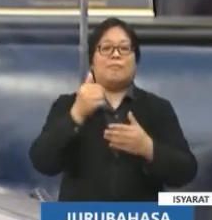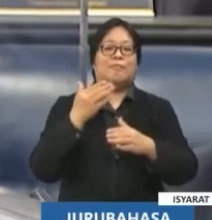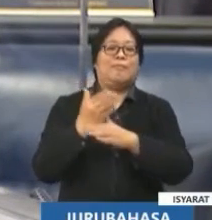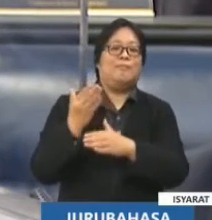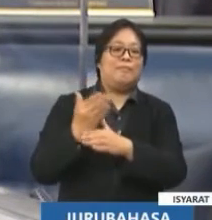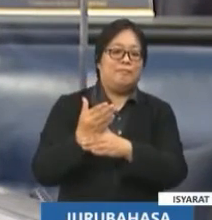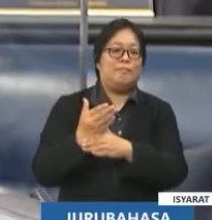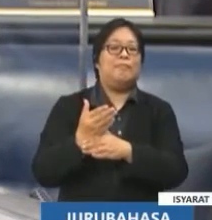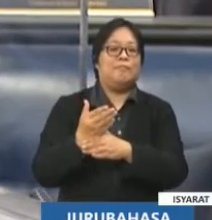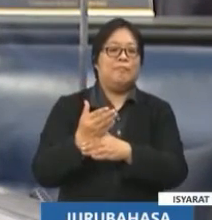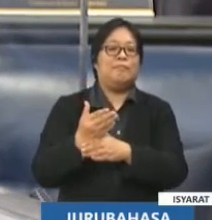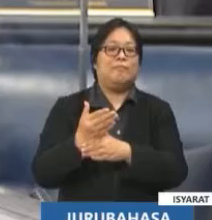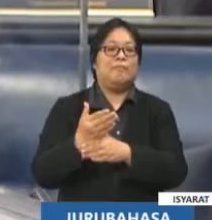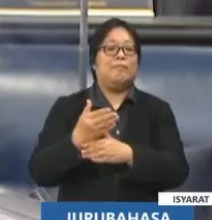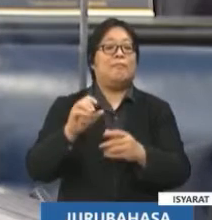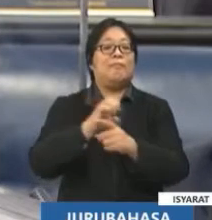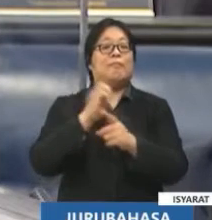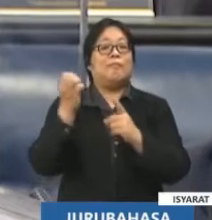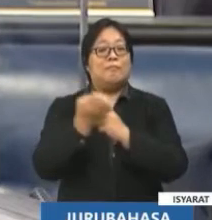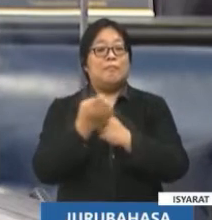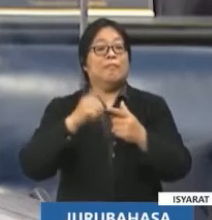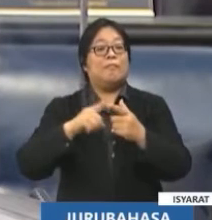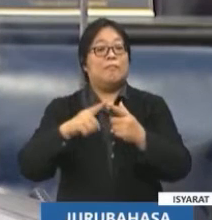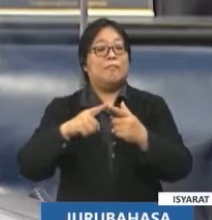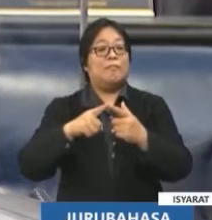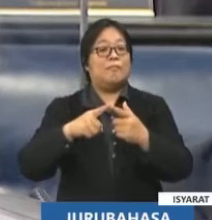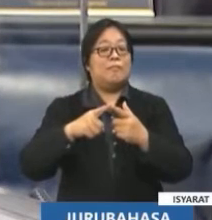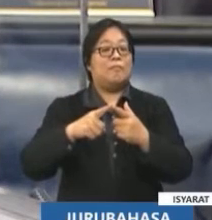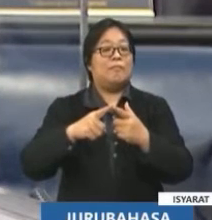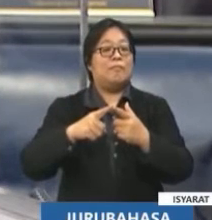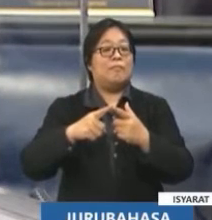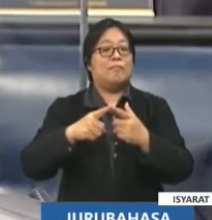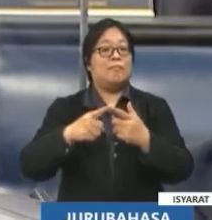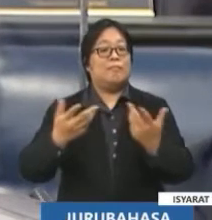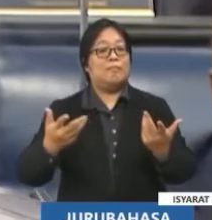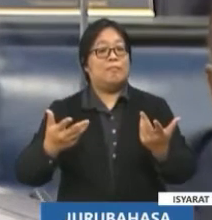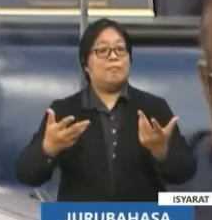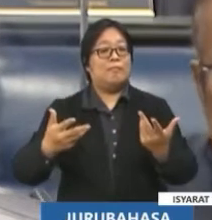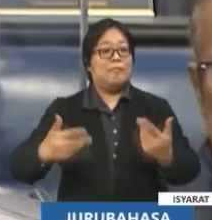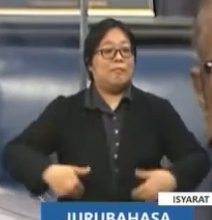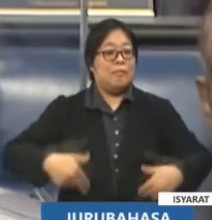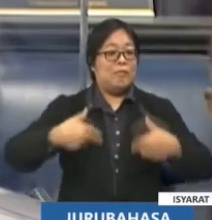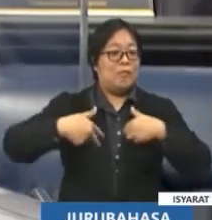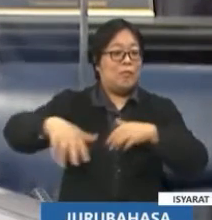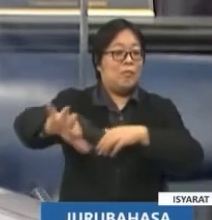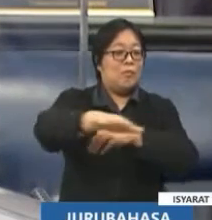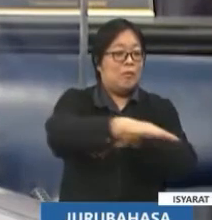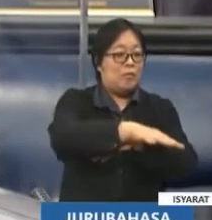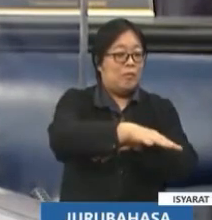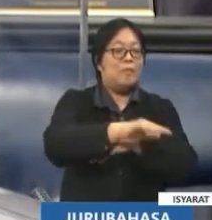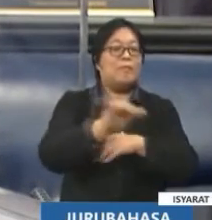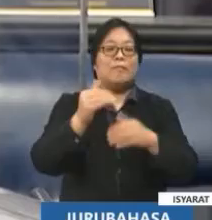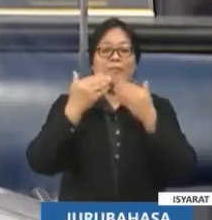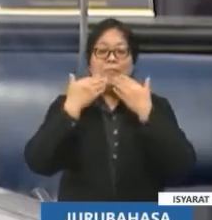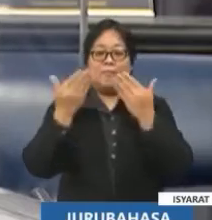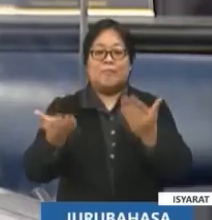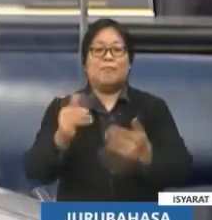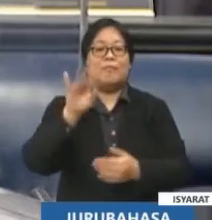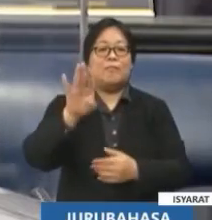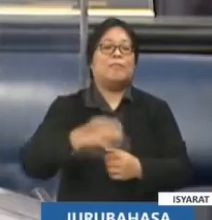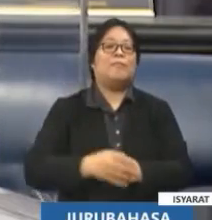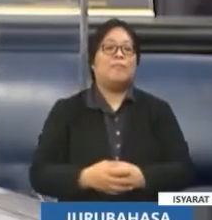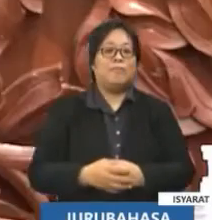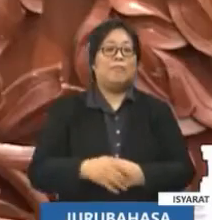menjejaskan a alam sekita atau kehidupan eh dalam laut itu sendiri nggak sayang